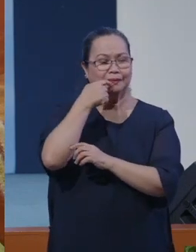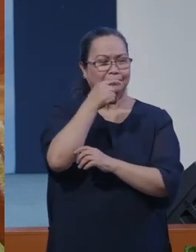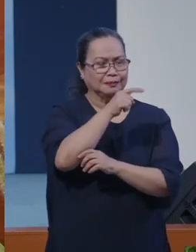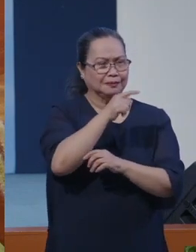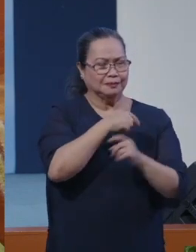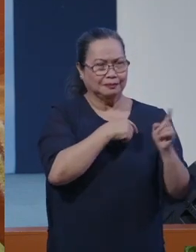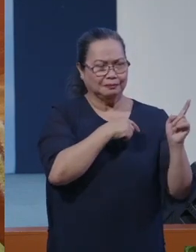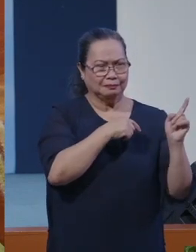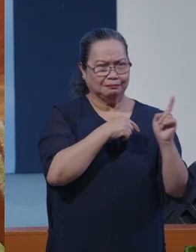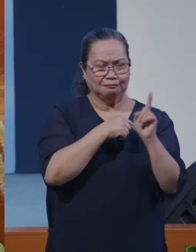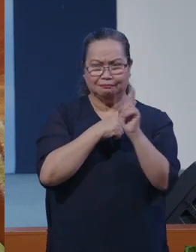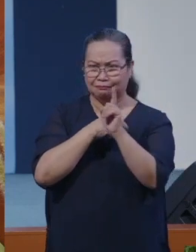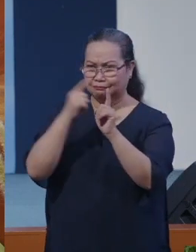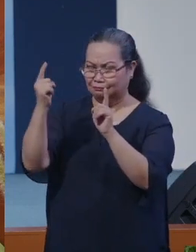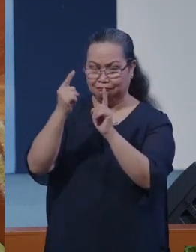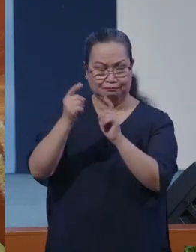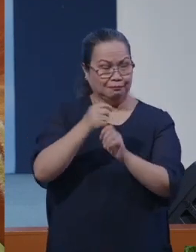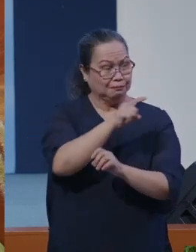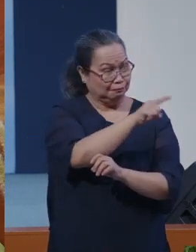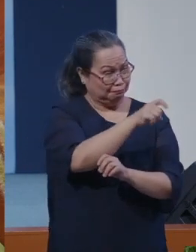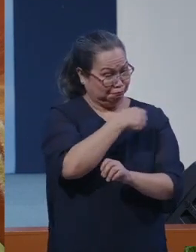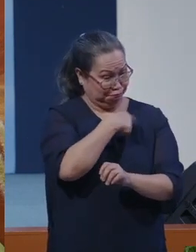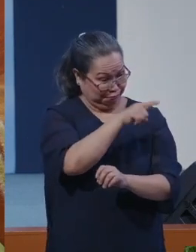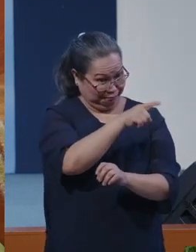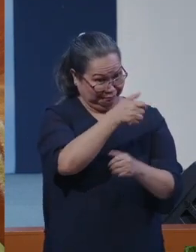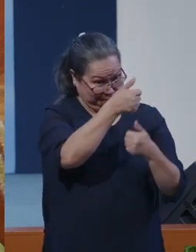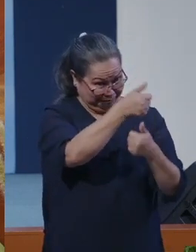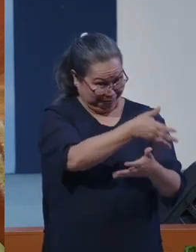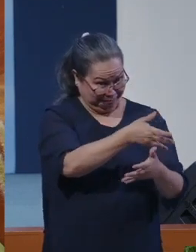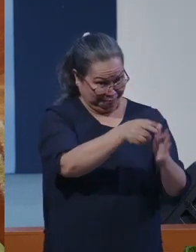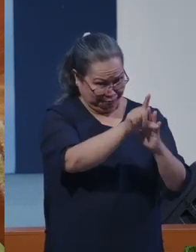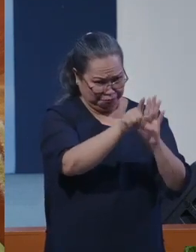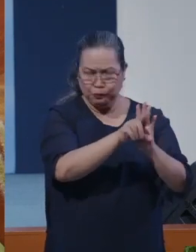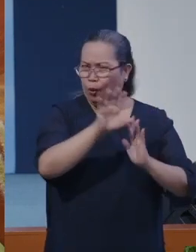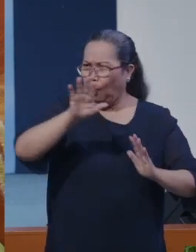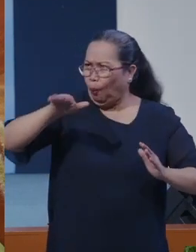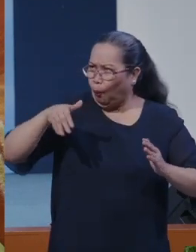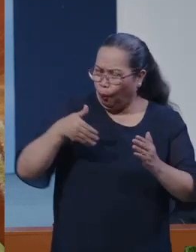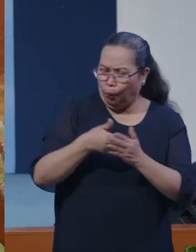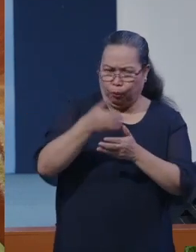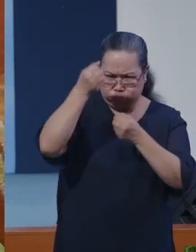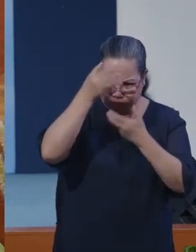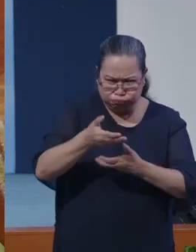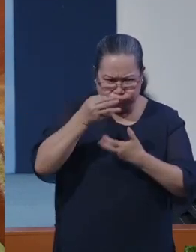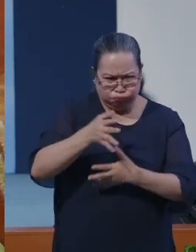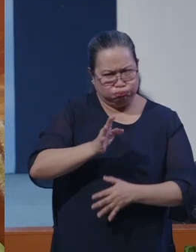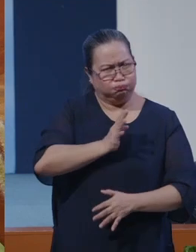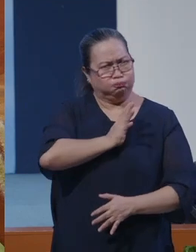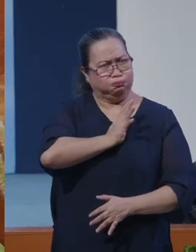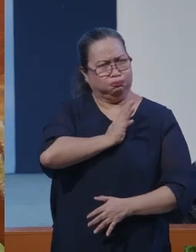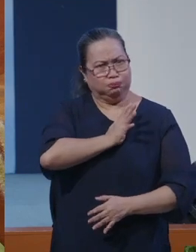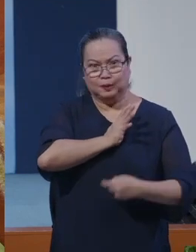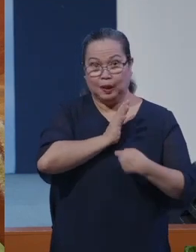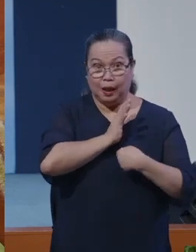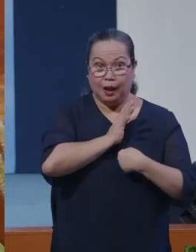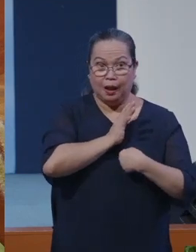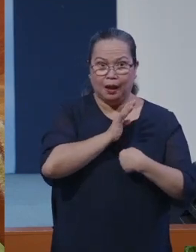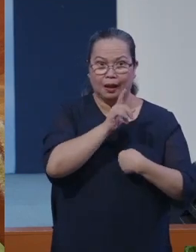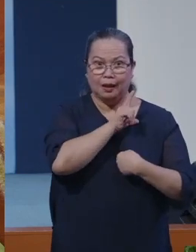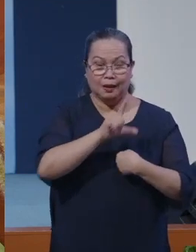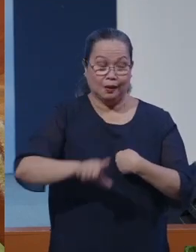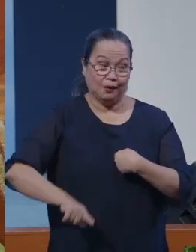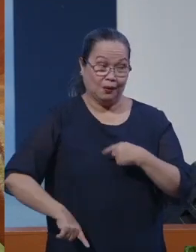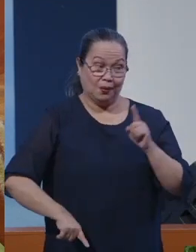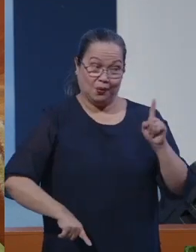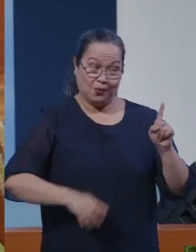tinanong niya, nasunod mo ba ang bata? Sabi niya, ay lahat yan. Lahat yan aking nasunod. Pero sabi ng Panginoon, one thing